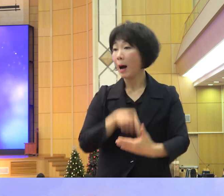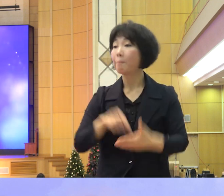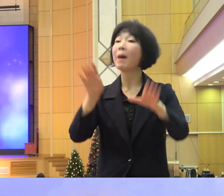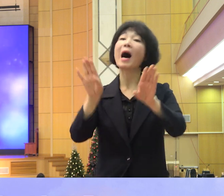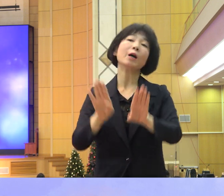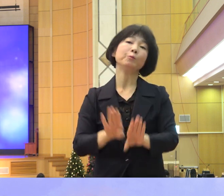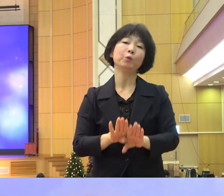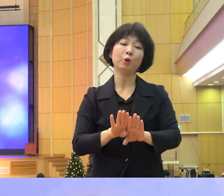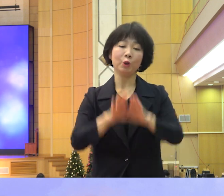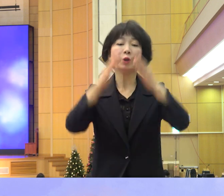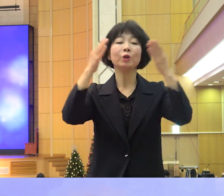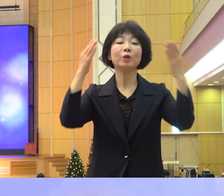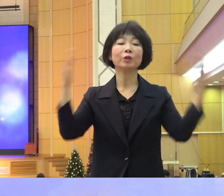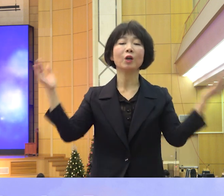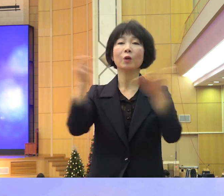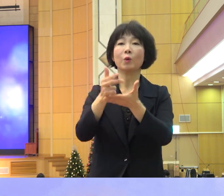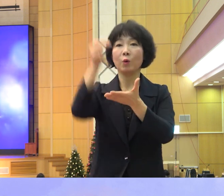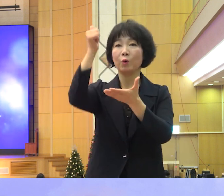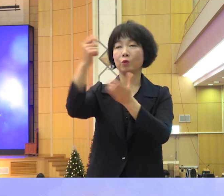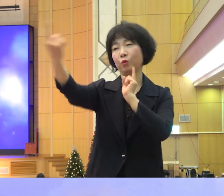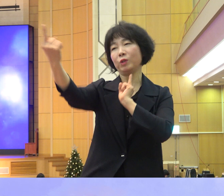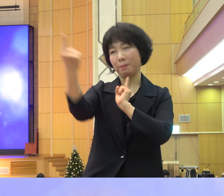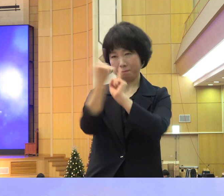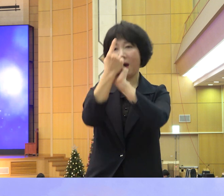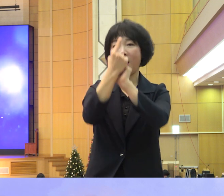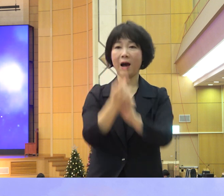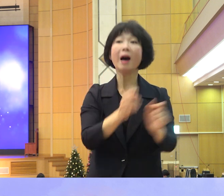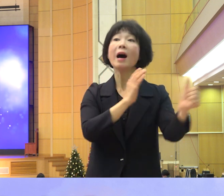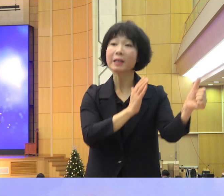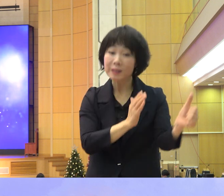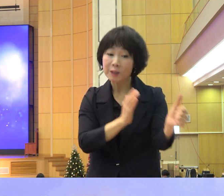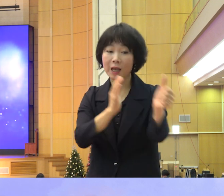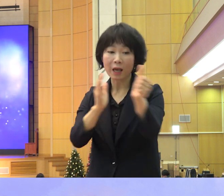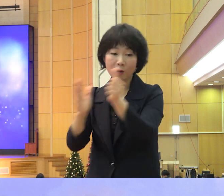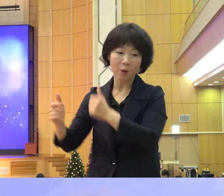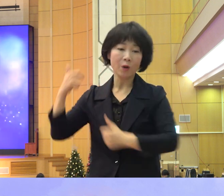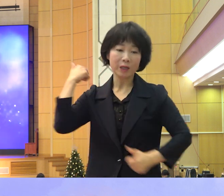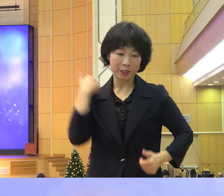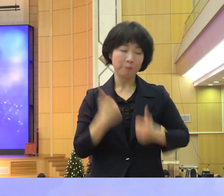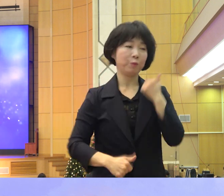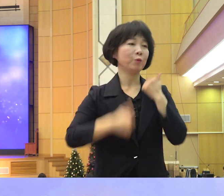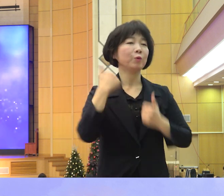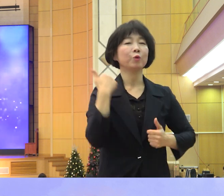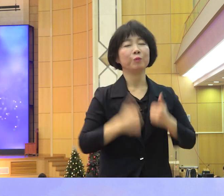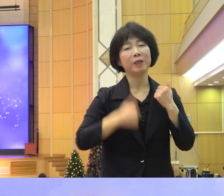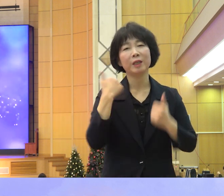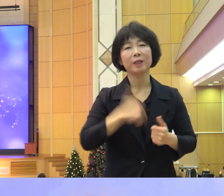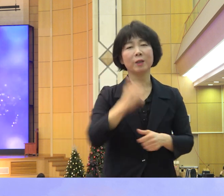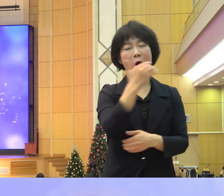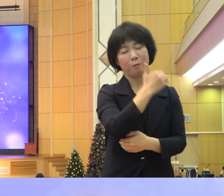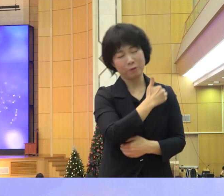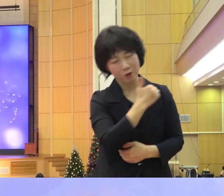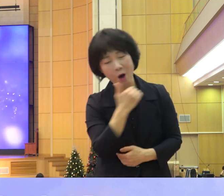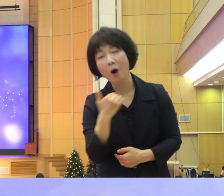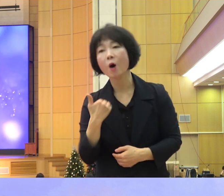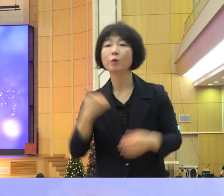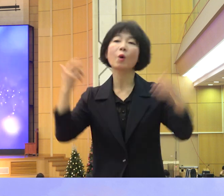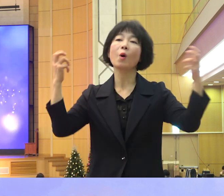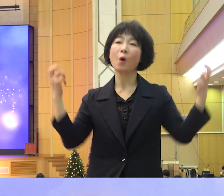이름으로 마음을 열고 주님 맞으세요. 기쁨이